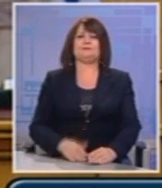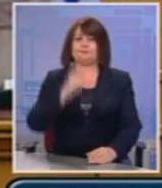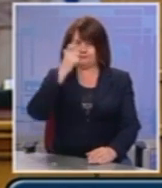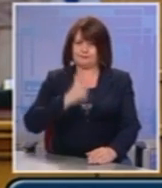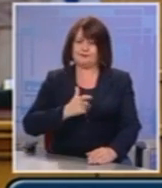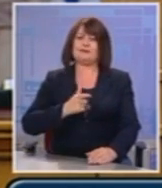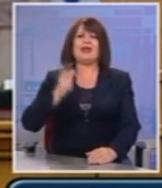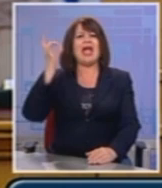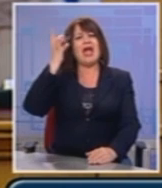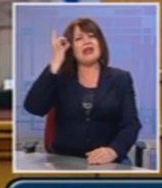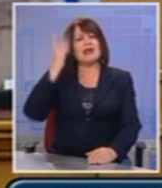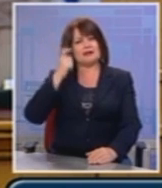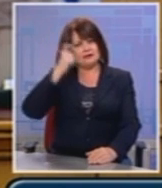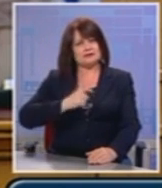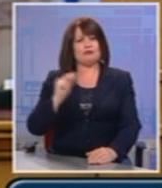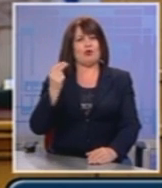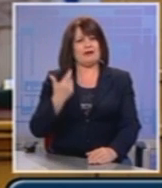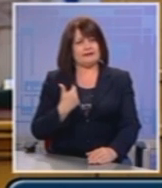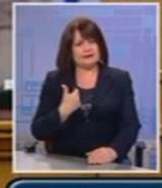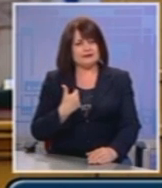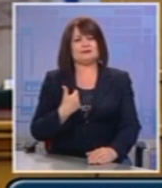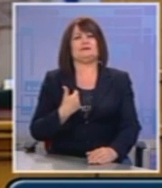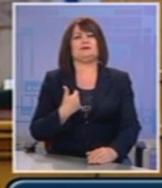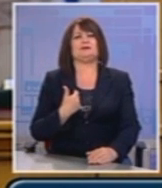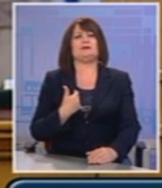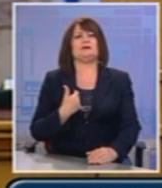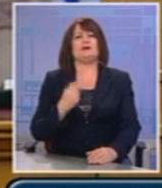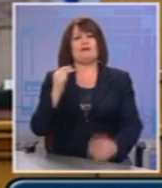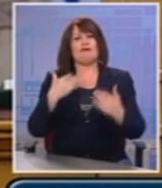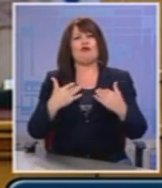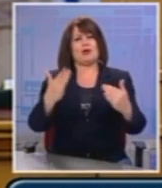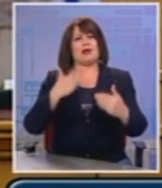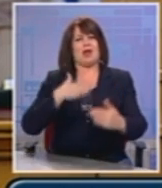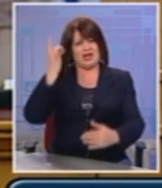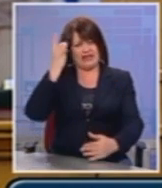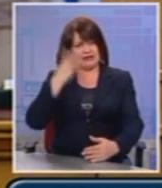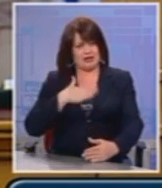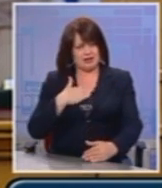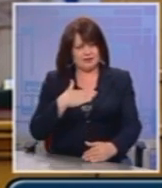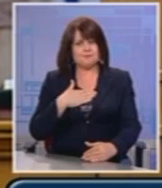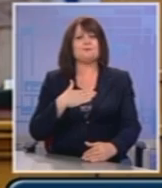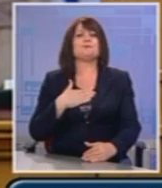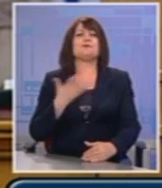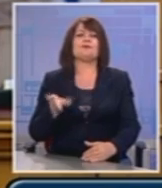αργεντινή είμαι βουλευτής της βουλής της χώρας μου